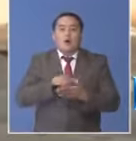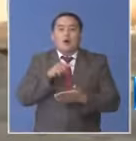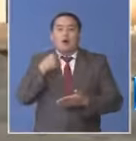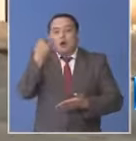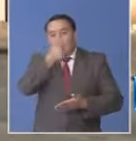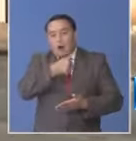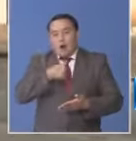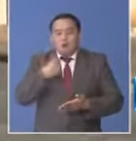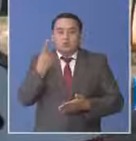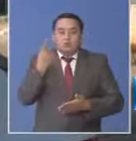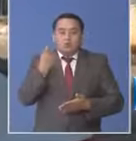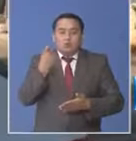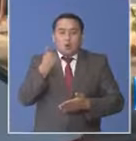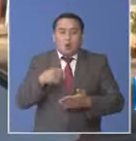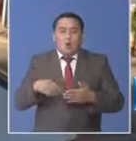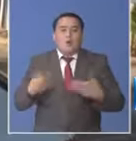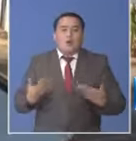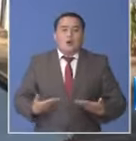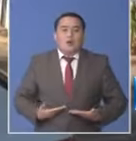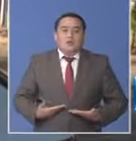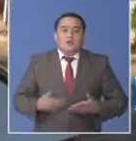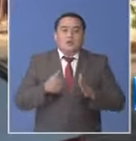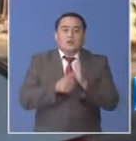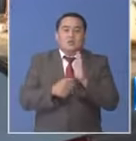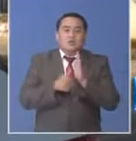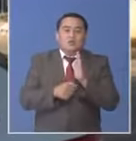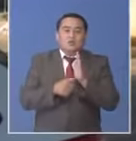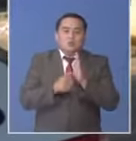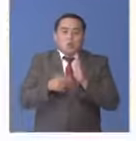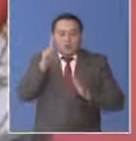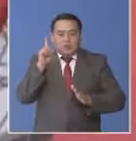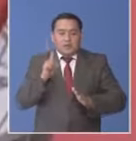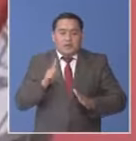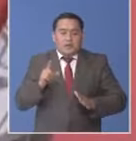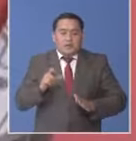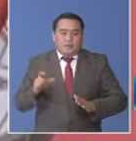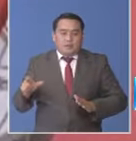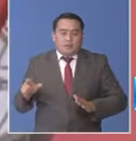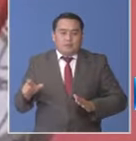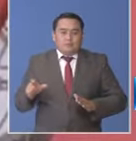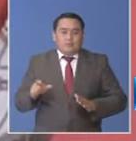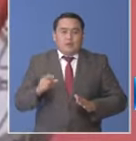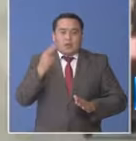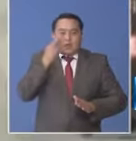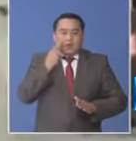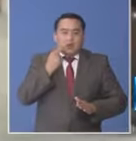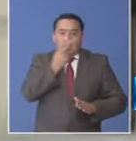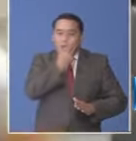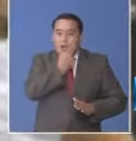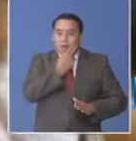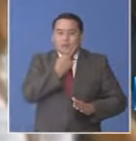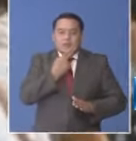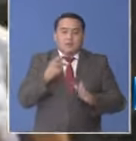основано более 100 поселений. В них проживает около 600 тысяч израильтян. На итальянском острове Лида начался